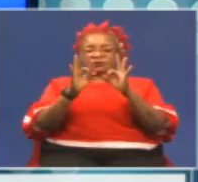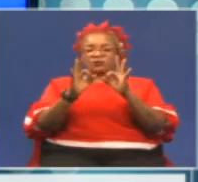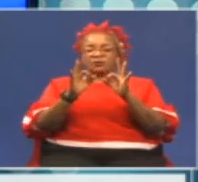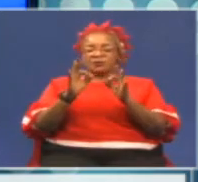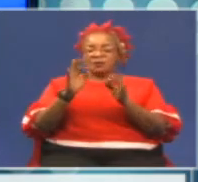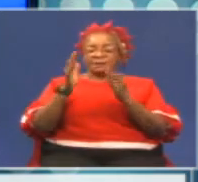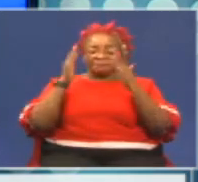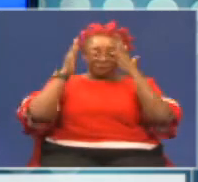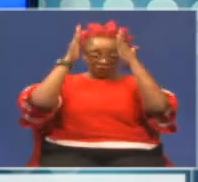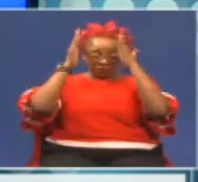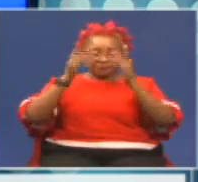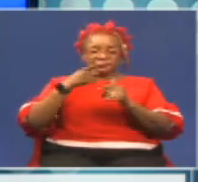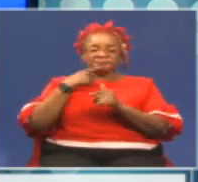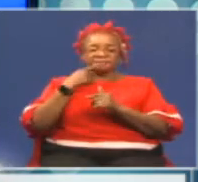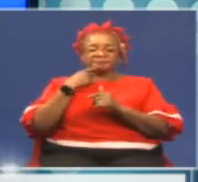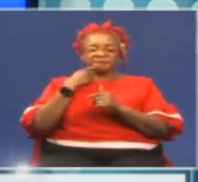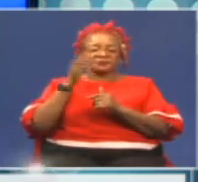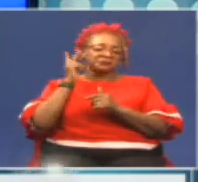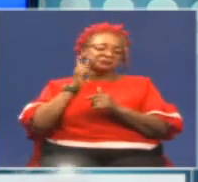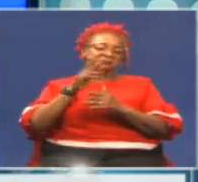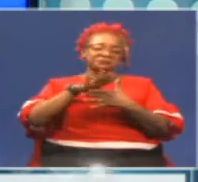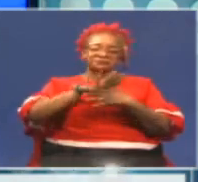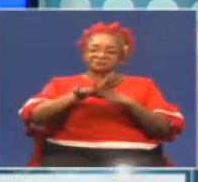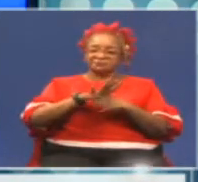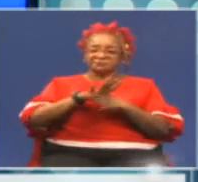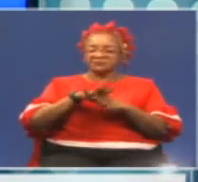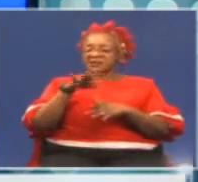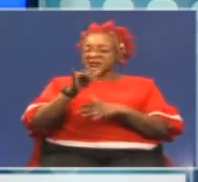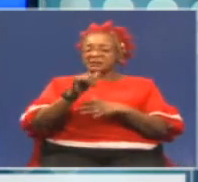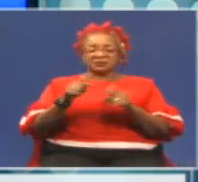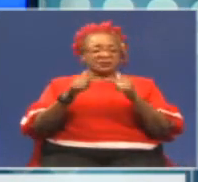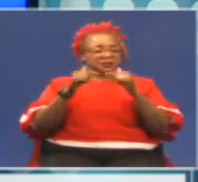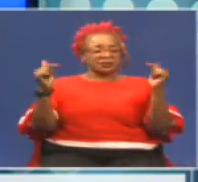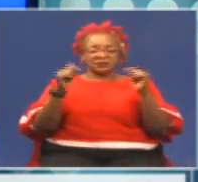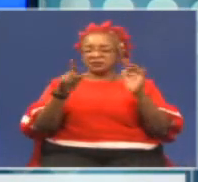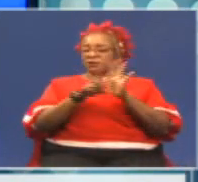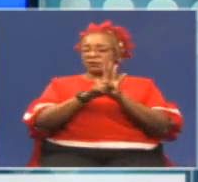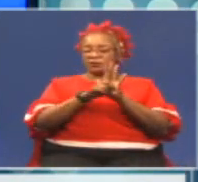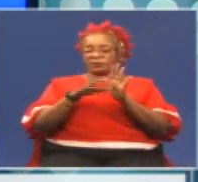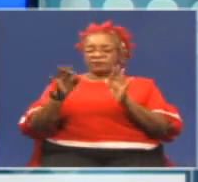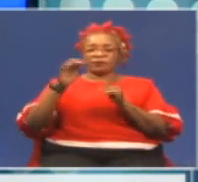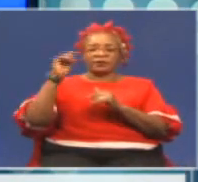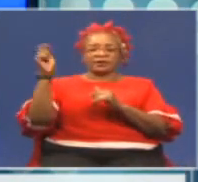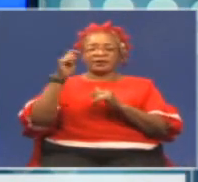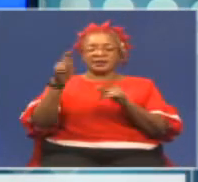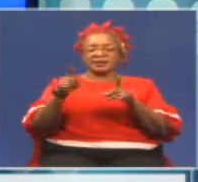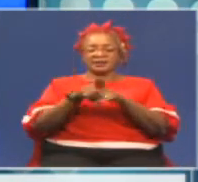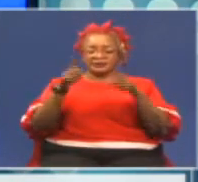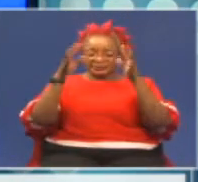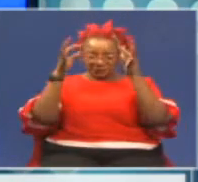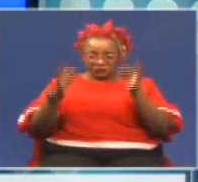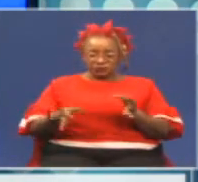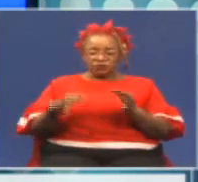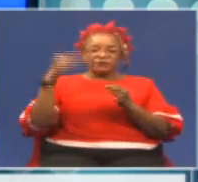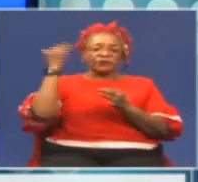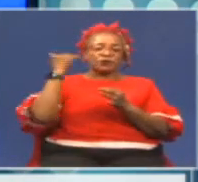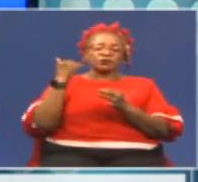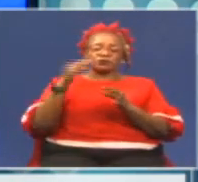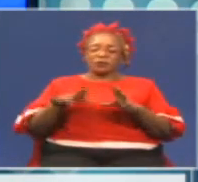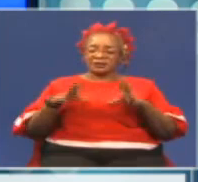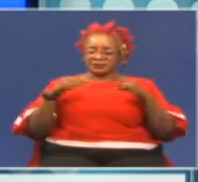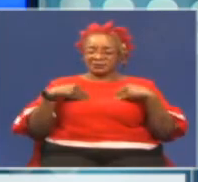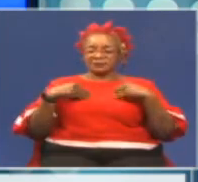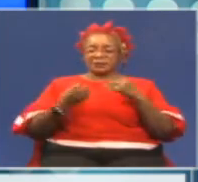Anyolo, mahusiano ya ushoga na usagaji ni kinyume na sheria ya Kenya na uamuzi wa mahakama kuidhinisha